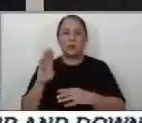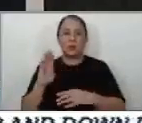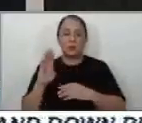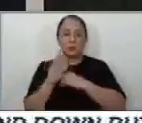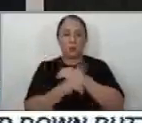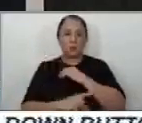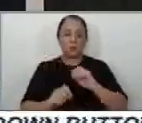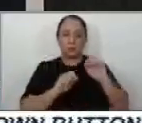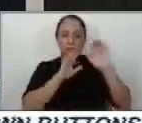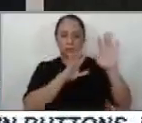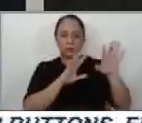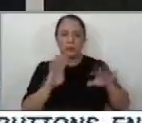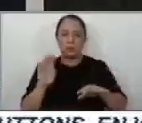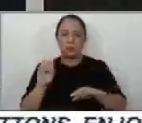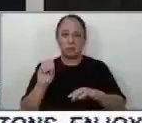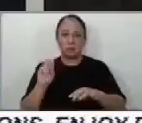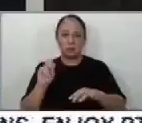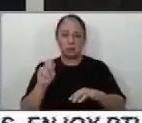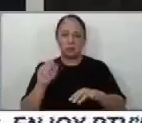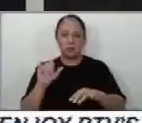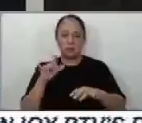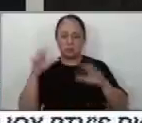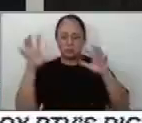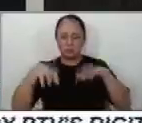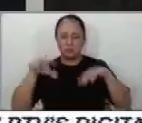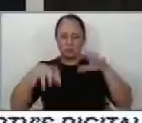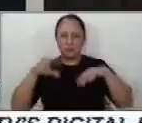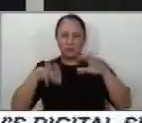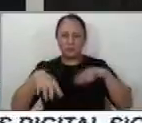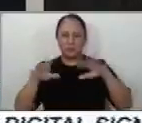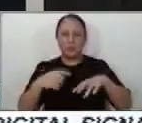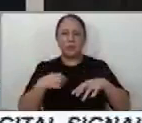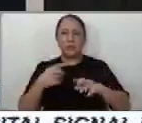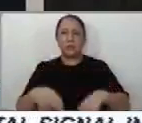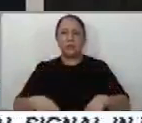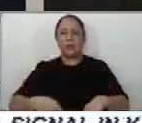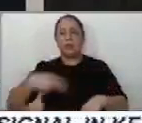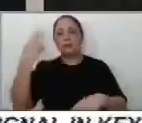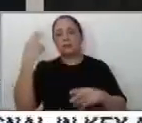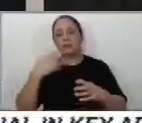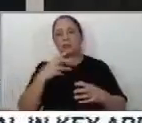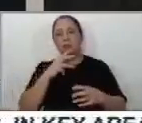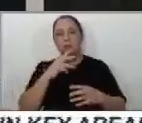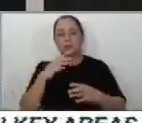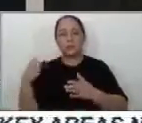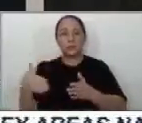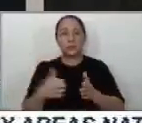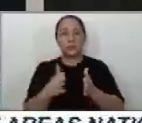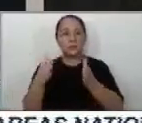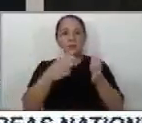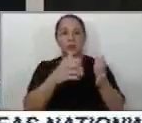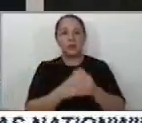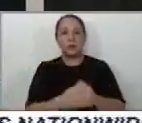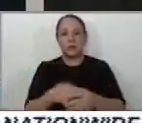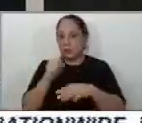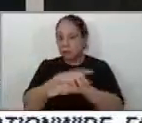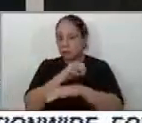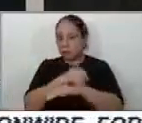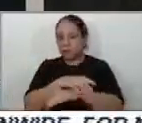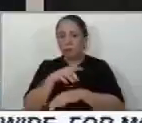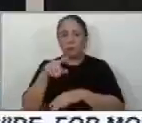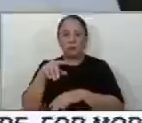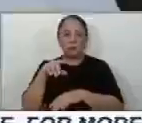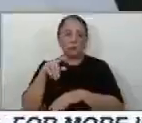Patuloy-tuloy ang pagpapadala ng 5,763 na food packs sa mga munisipyo sa La Union na sinalanta po ng Bagyong